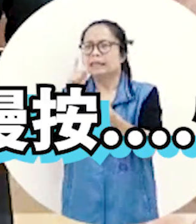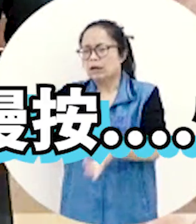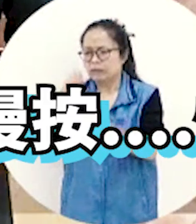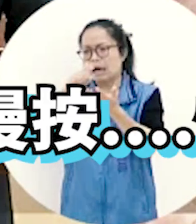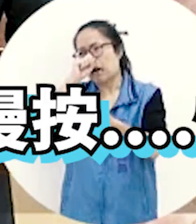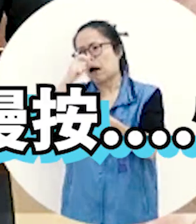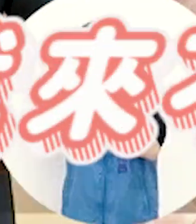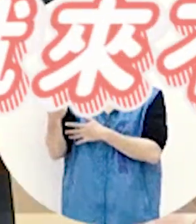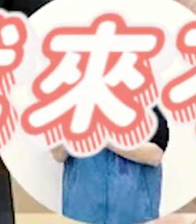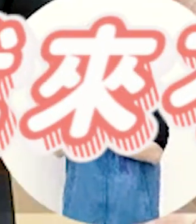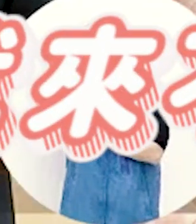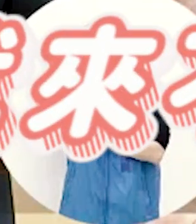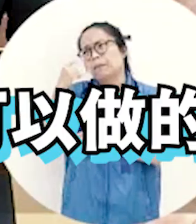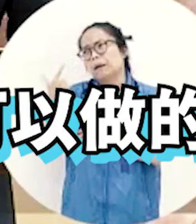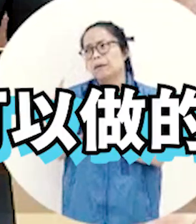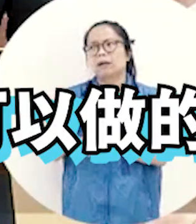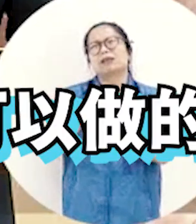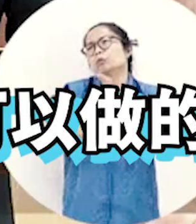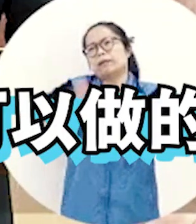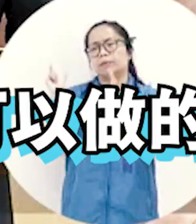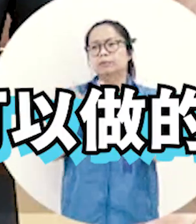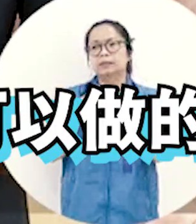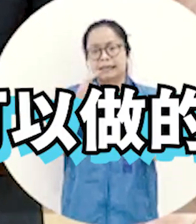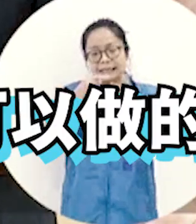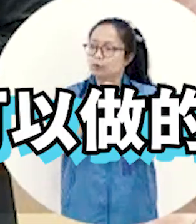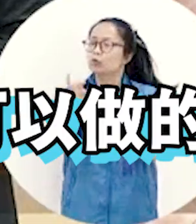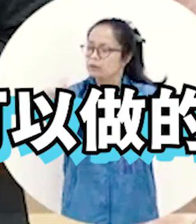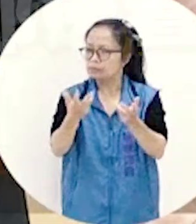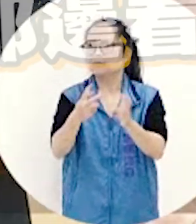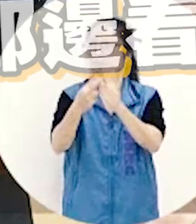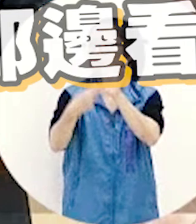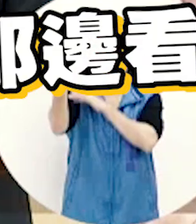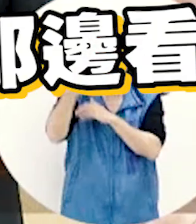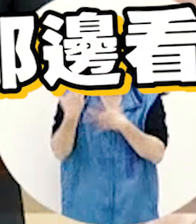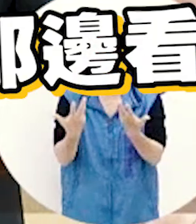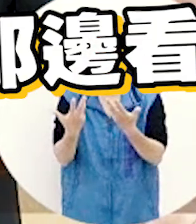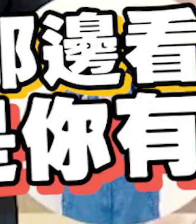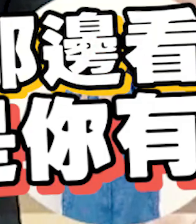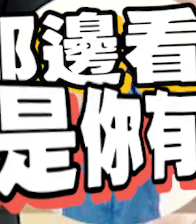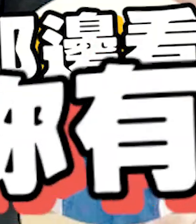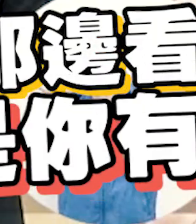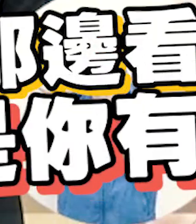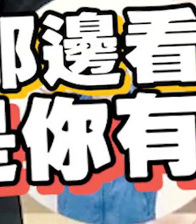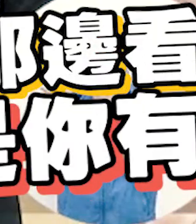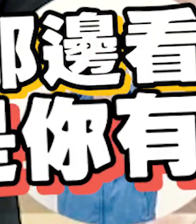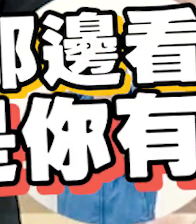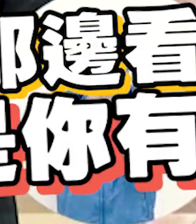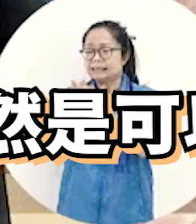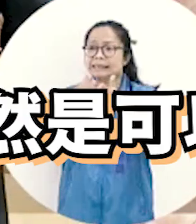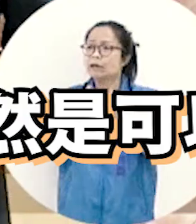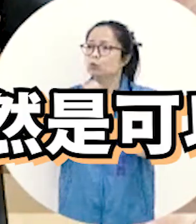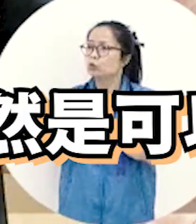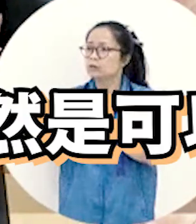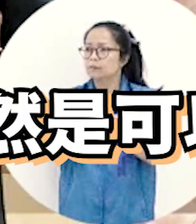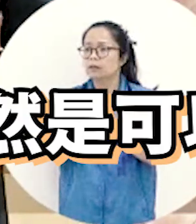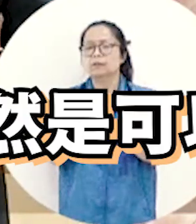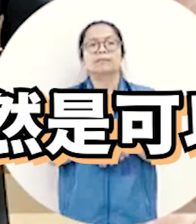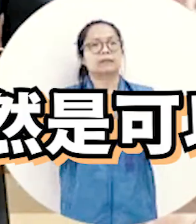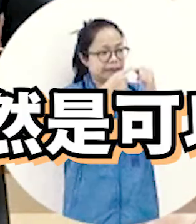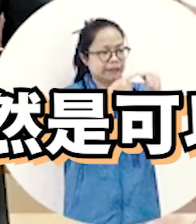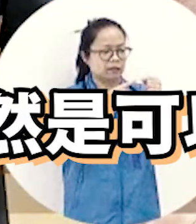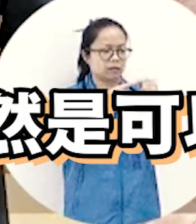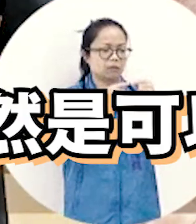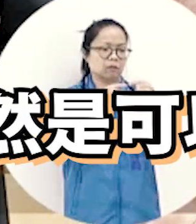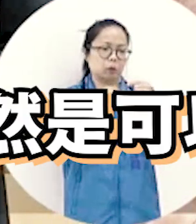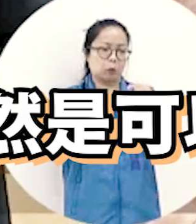那慢慢来嘛，那就来不及。你现在就你可以做的事情的方面，你是等在那边看，还是你有做什么吗？ 第一，我们当然是可